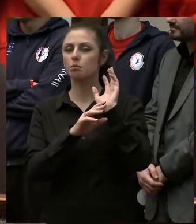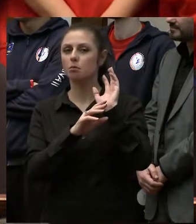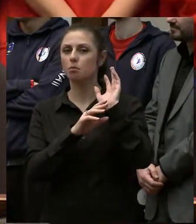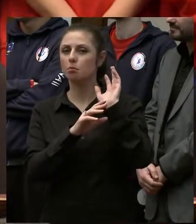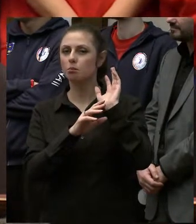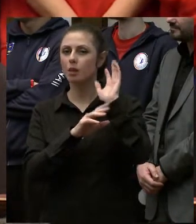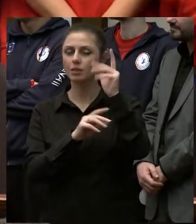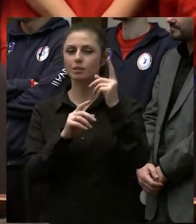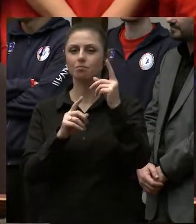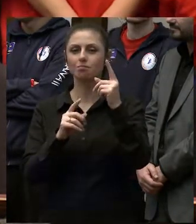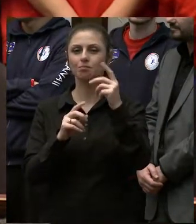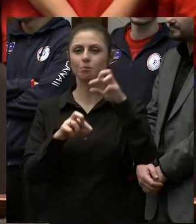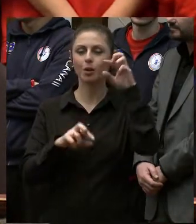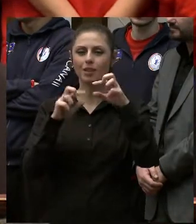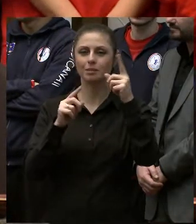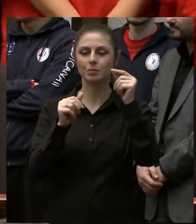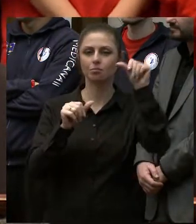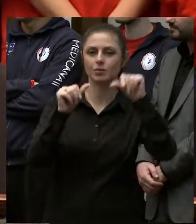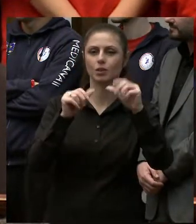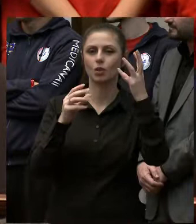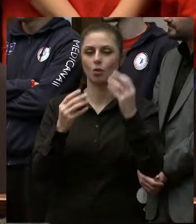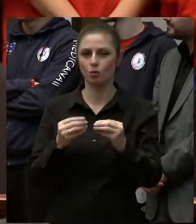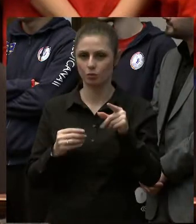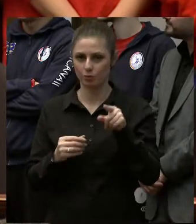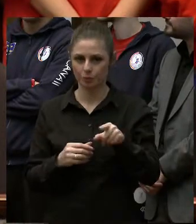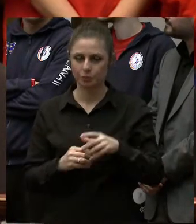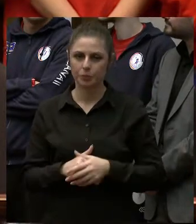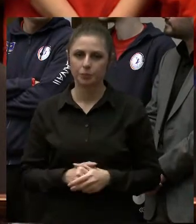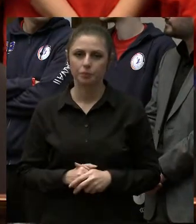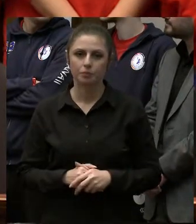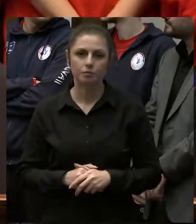1,5-2 basket sayı farkla kaybettiler. Yani çok büyük bir